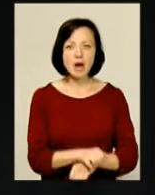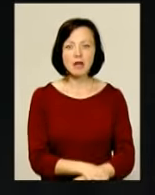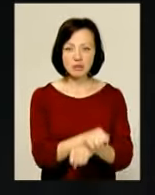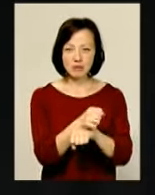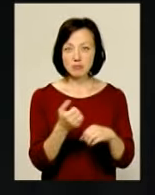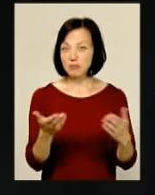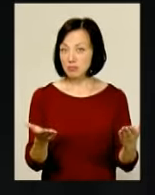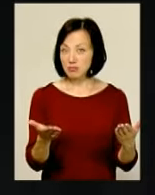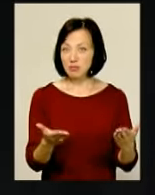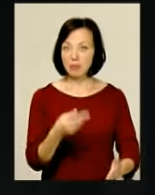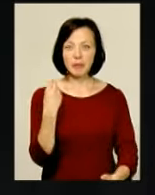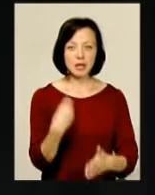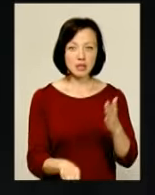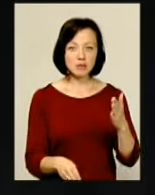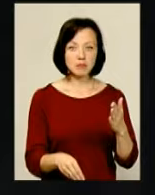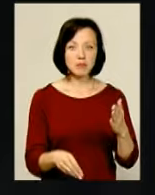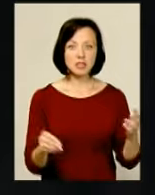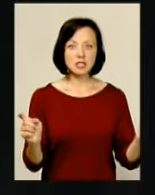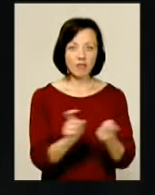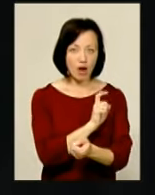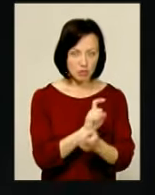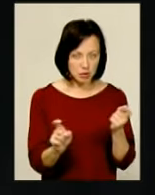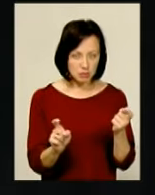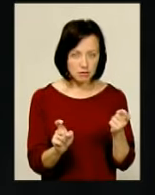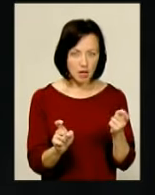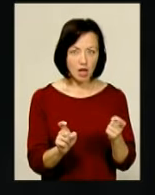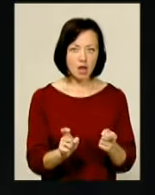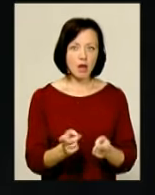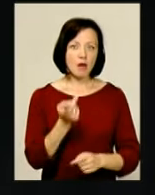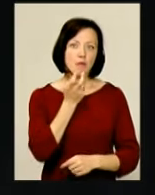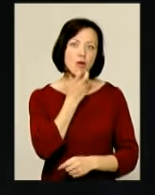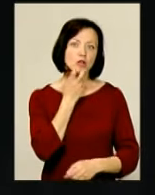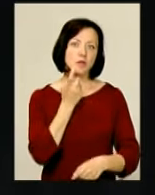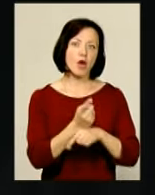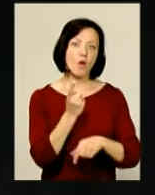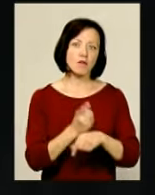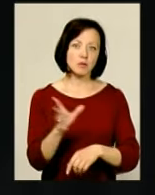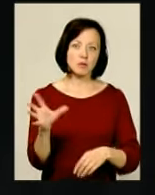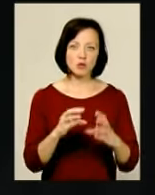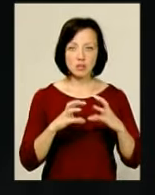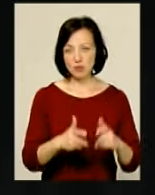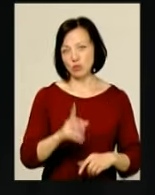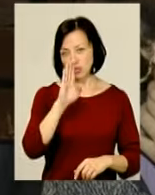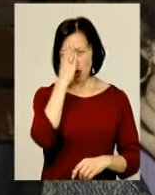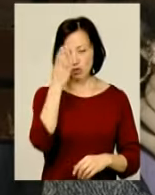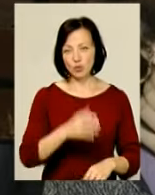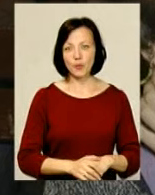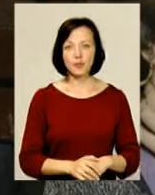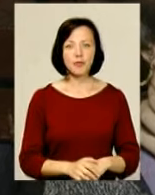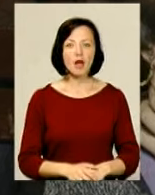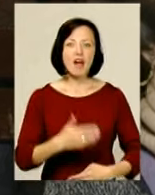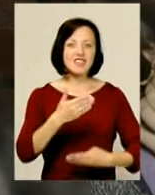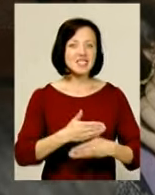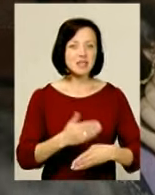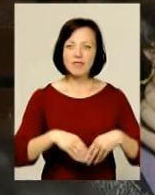Принизливими винючими чварами, посміховиськом для всього світу з радою». «Вистава не дає